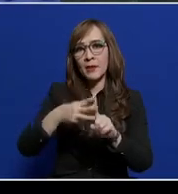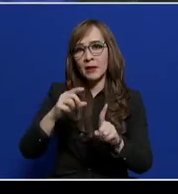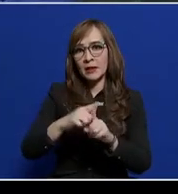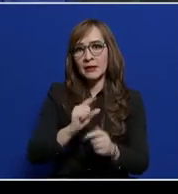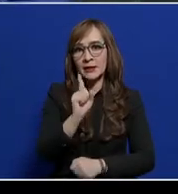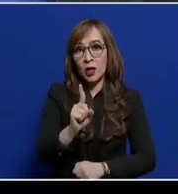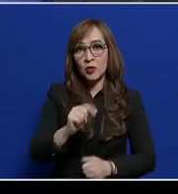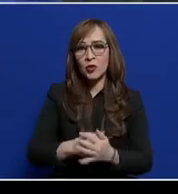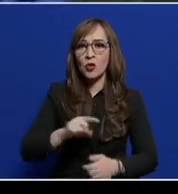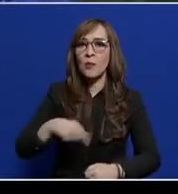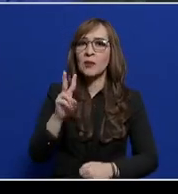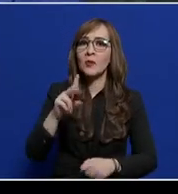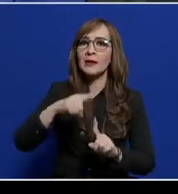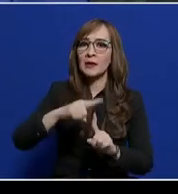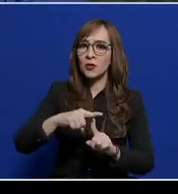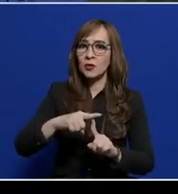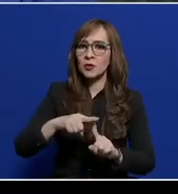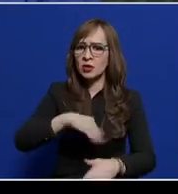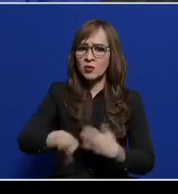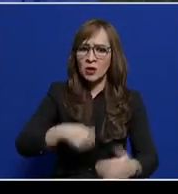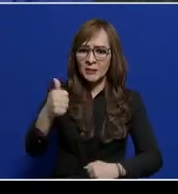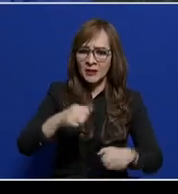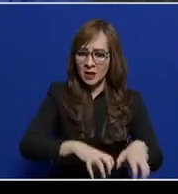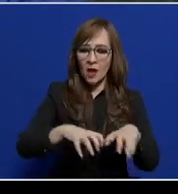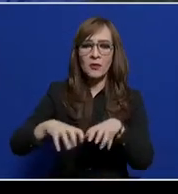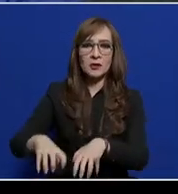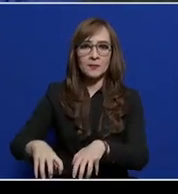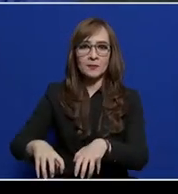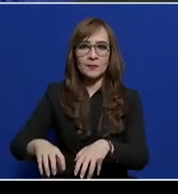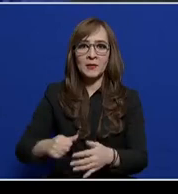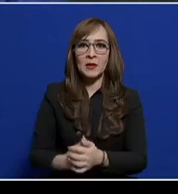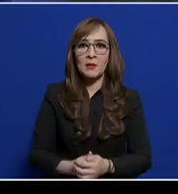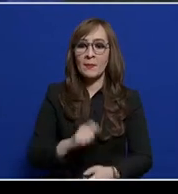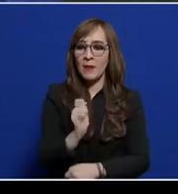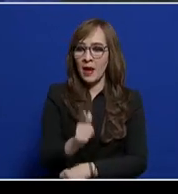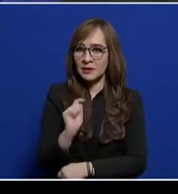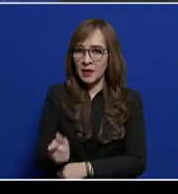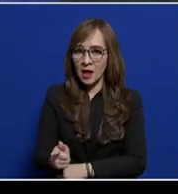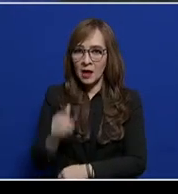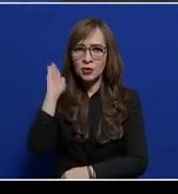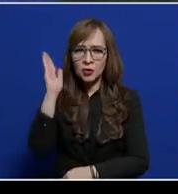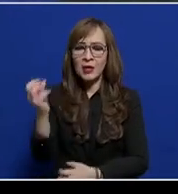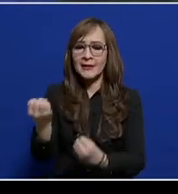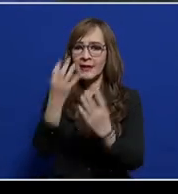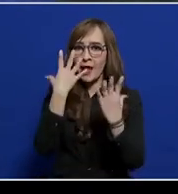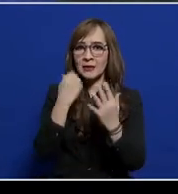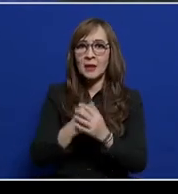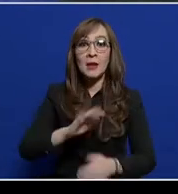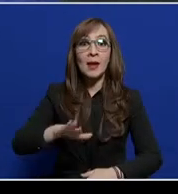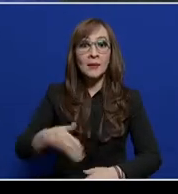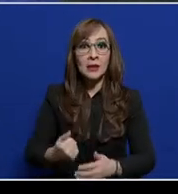jelas seluruhnya ini bisa kita alokasikan karena belanja kita sudah jelas tapi di APBD